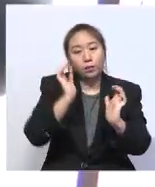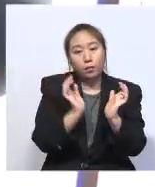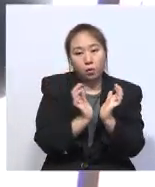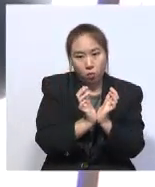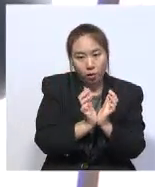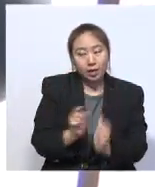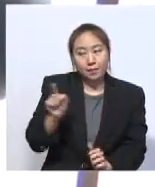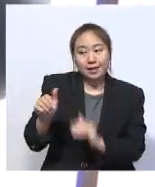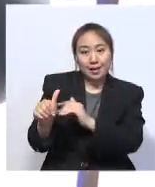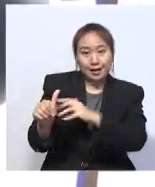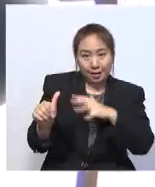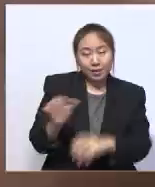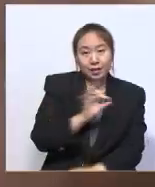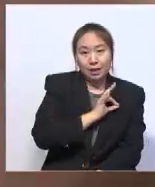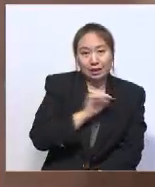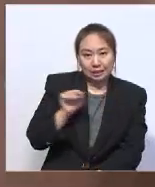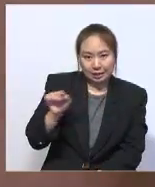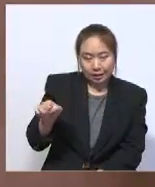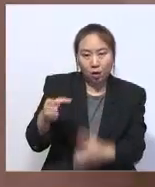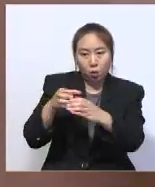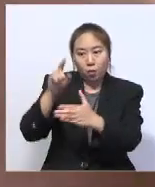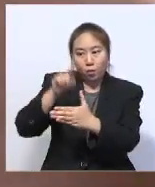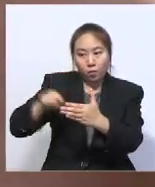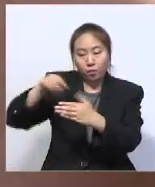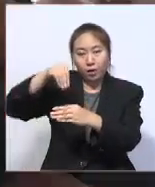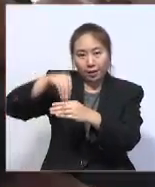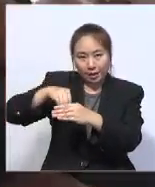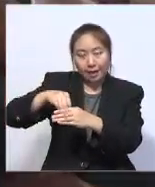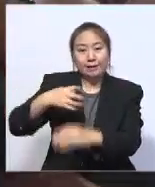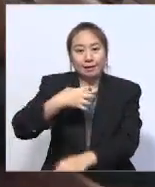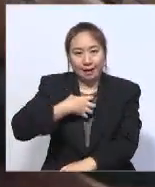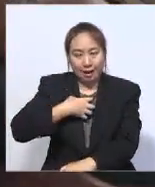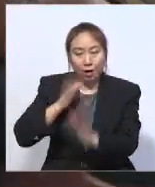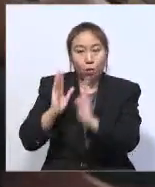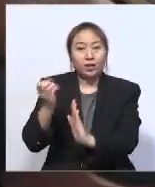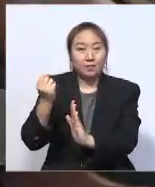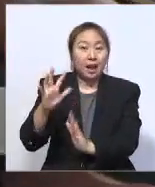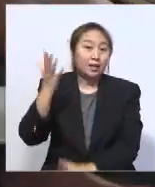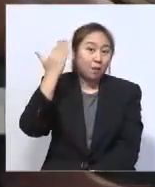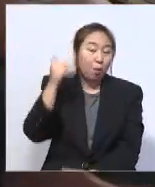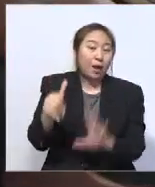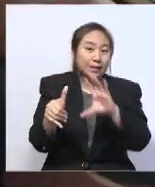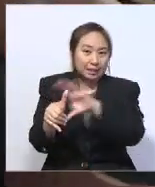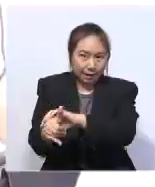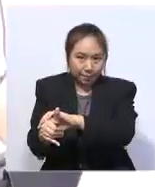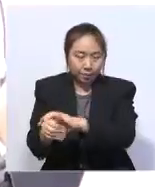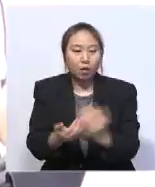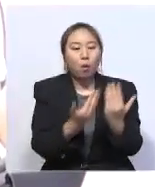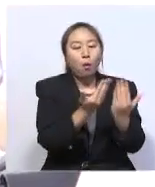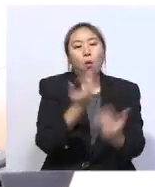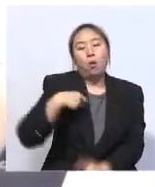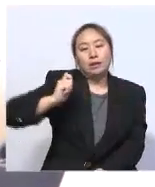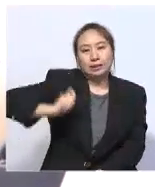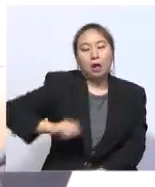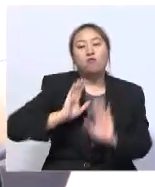วนจะพาแกนนำและสมาชิกกลุ่มคนอยากเลือกตั้งทั้ง15คนที่ควบคุมตัวเอาไว้ตั้งแต่เมื่อวานนี้ไปขออำนาจฝ